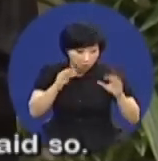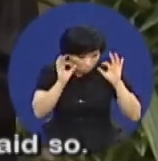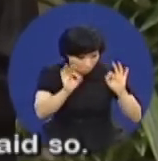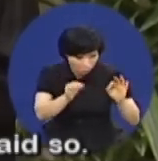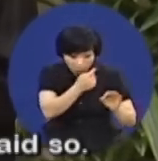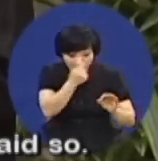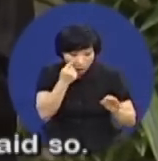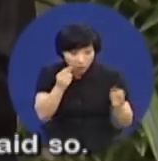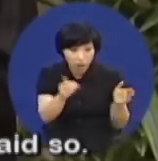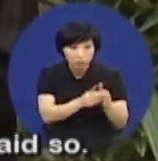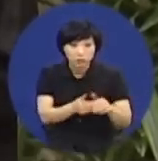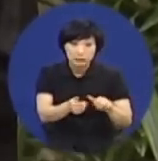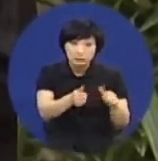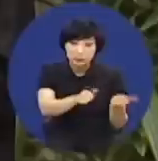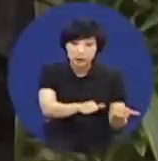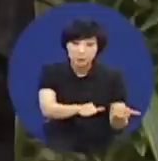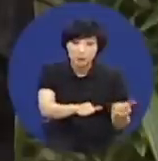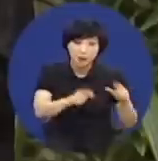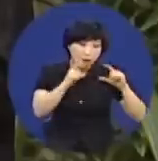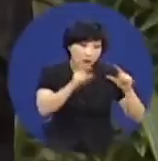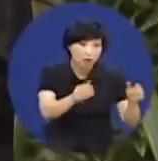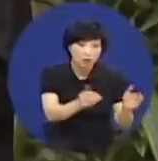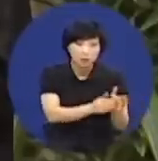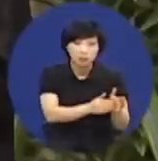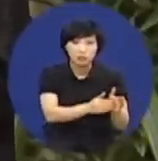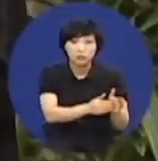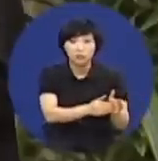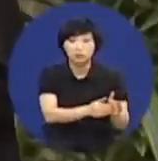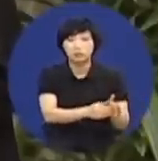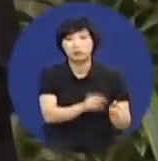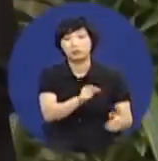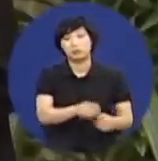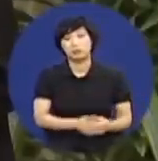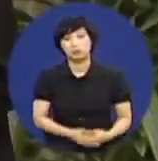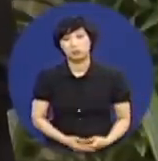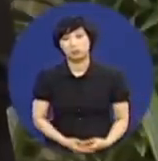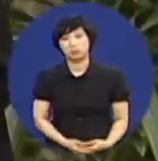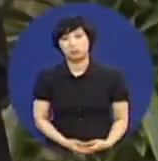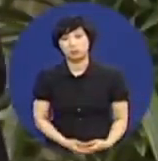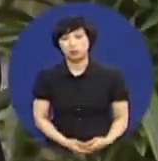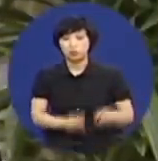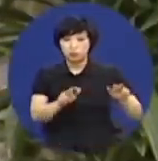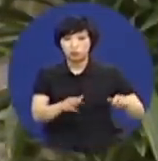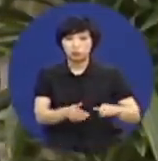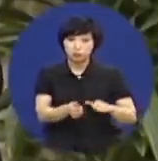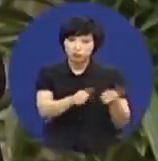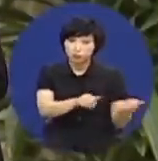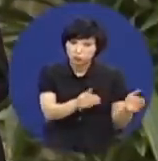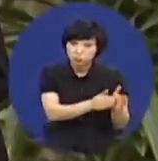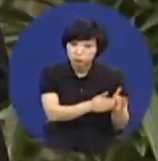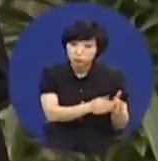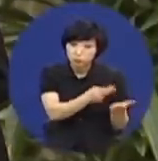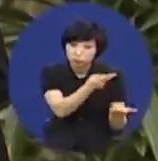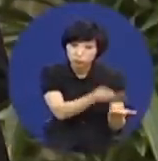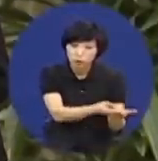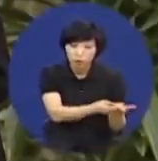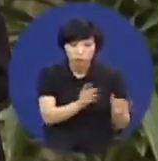死んだのをはっきり見ているのに、今死んでいったのに、